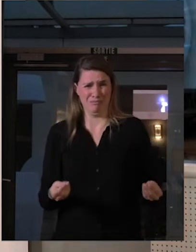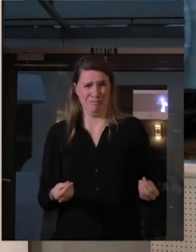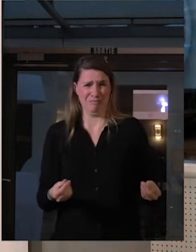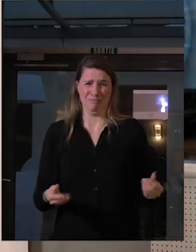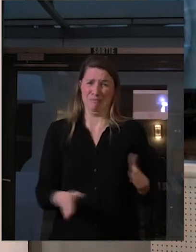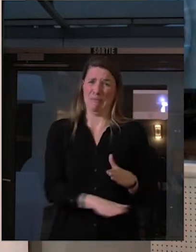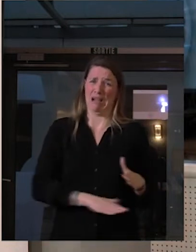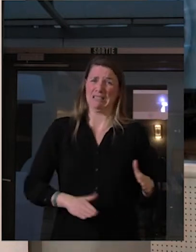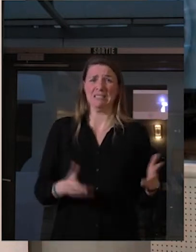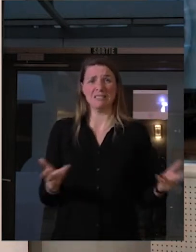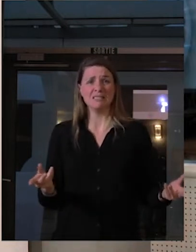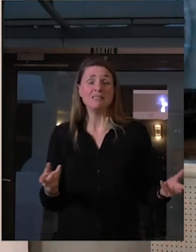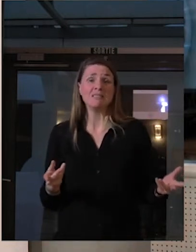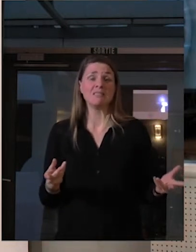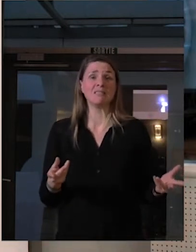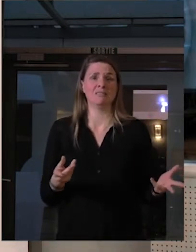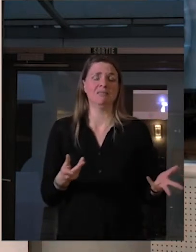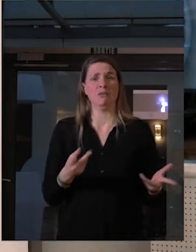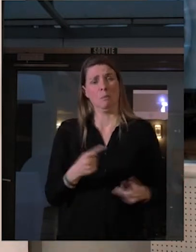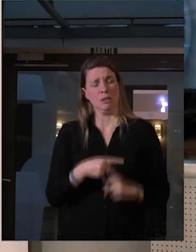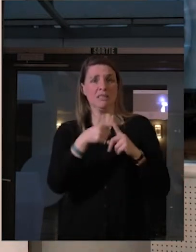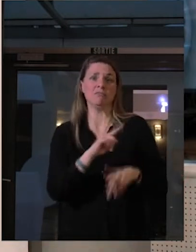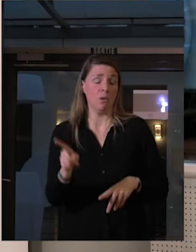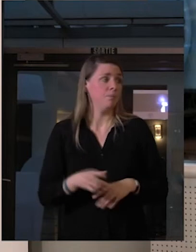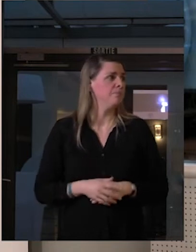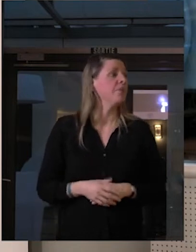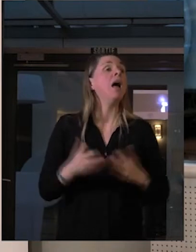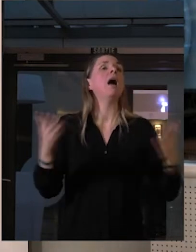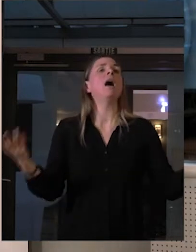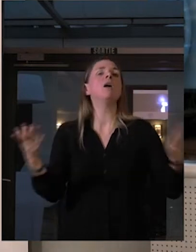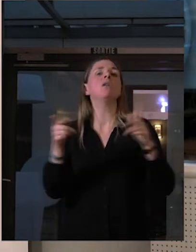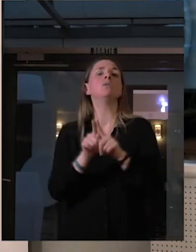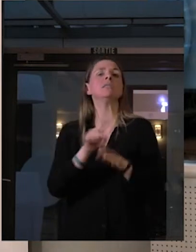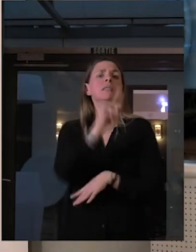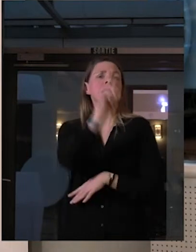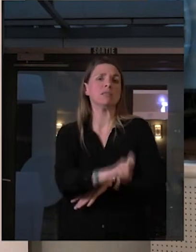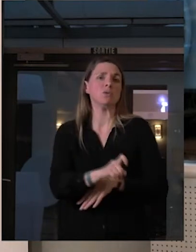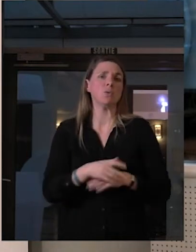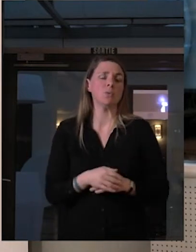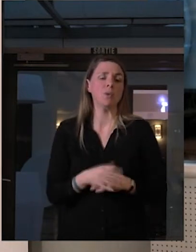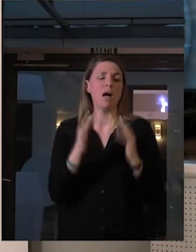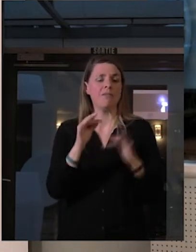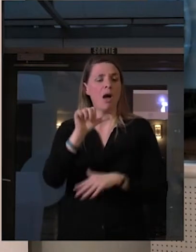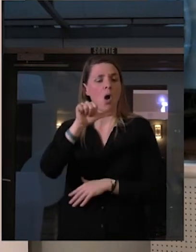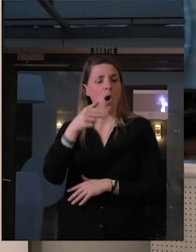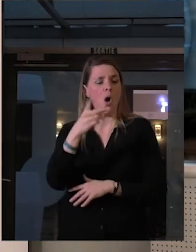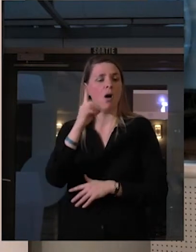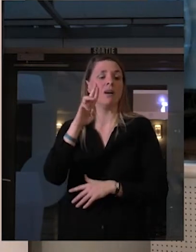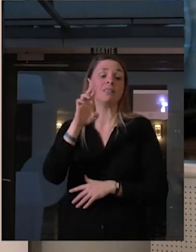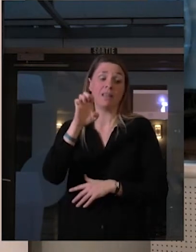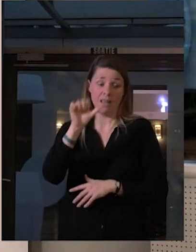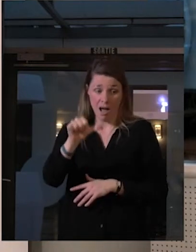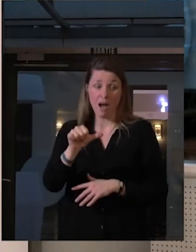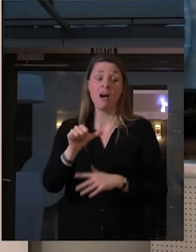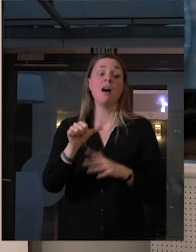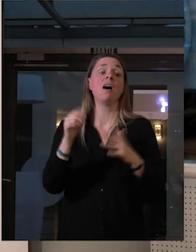le coup ne leur rend pas service. Du coup, j'avais aussi une question par rapport à Andrea dans le